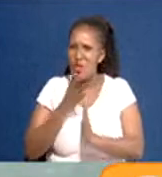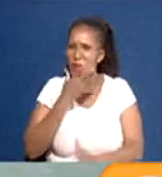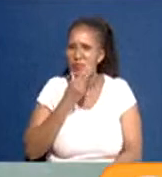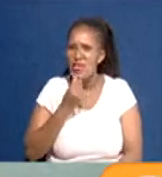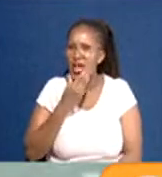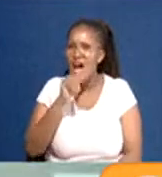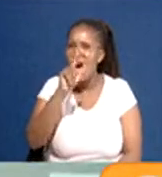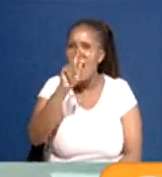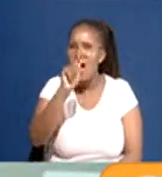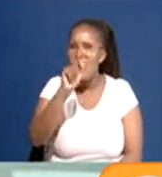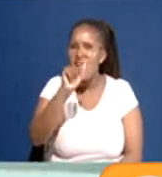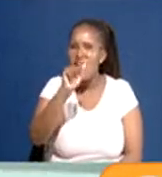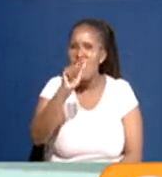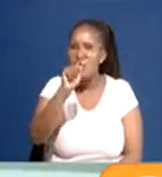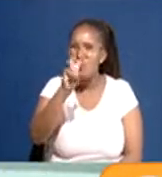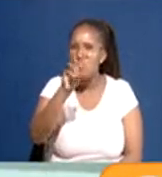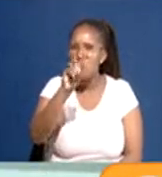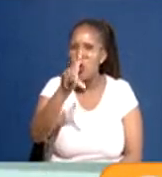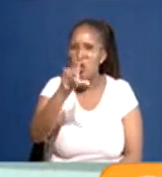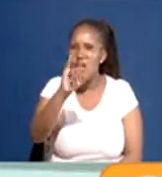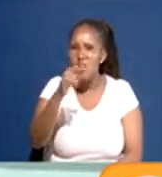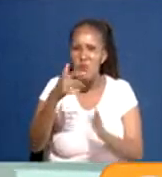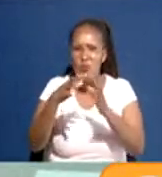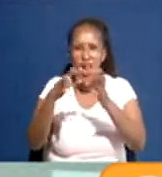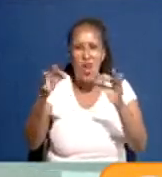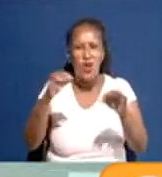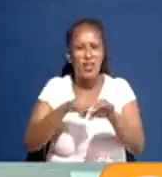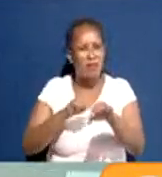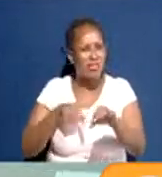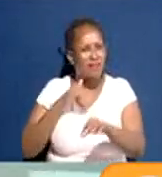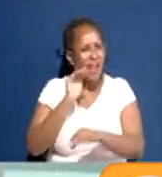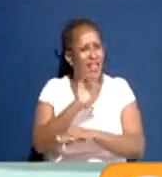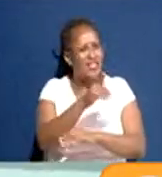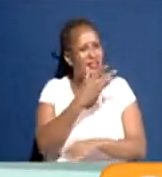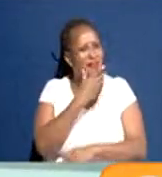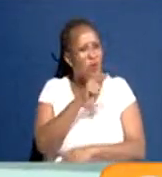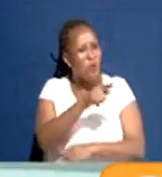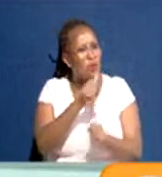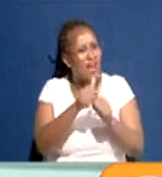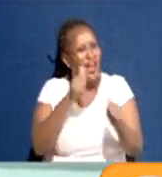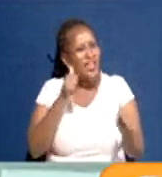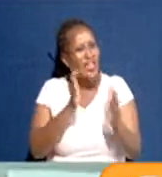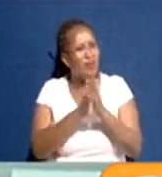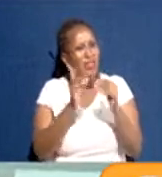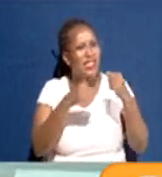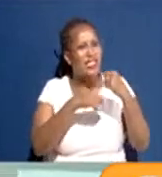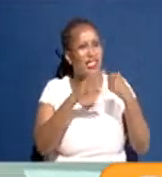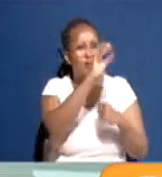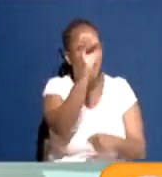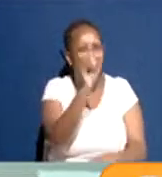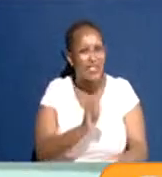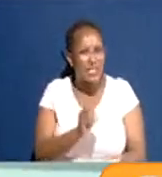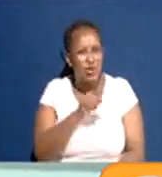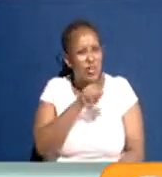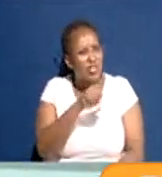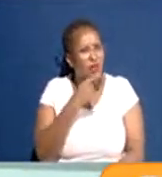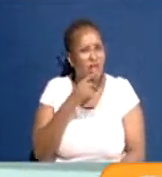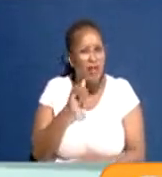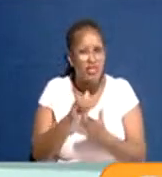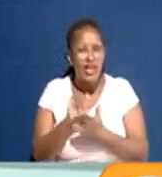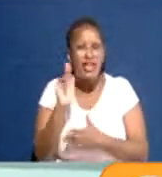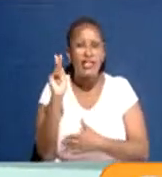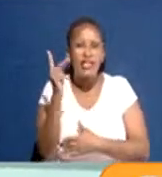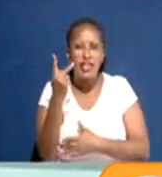For a very long time. Nilikuwa nauliza Atoli, wewe, unapinga hii 6%. Wewe unasema,